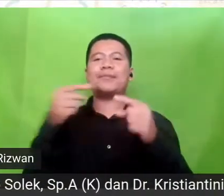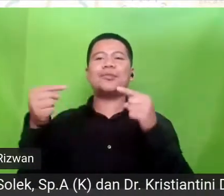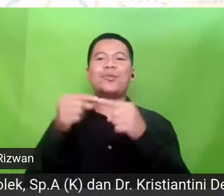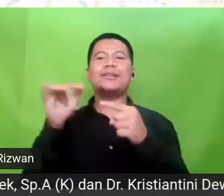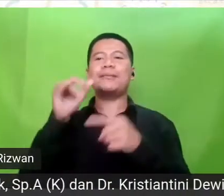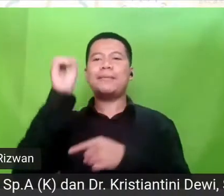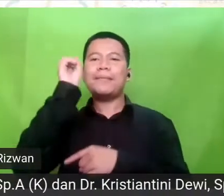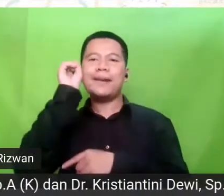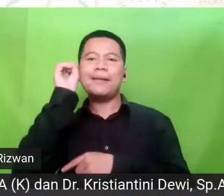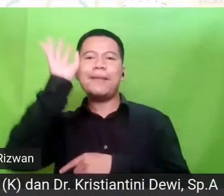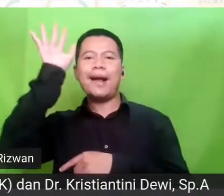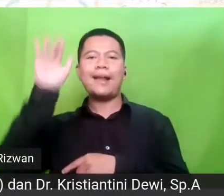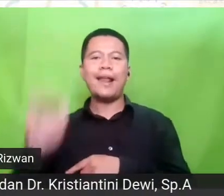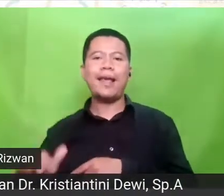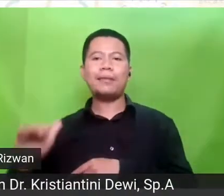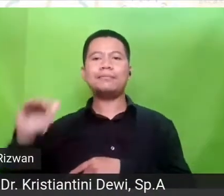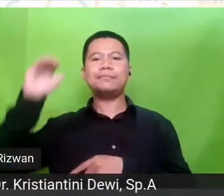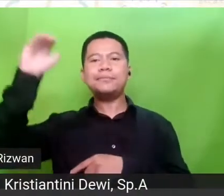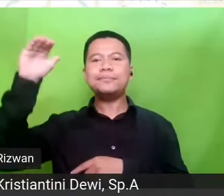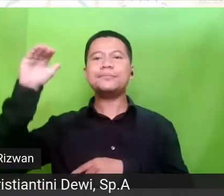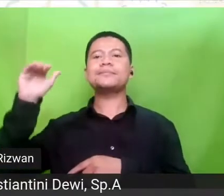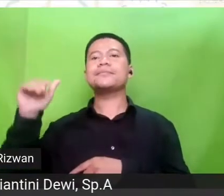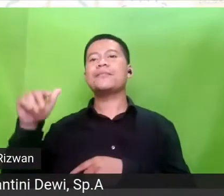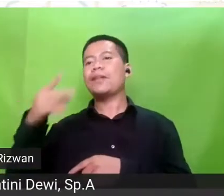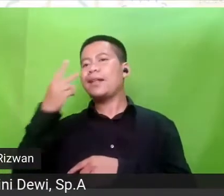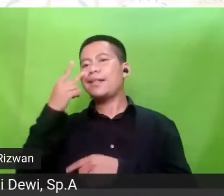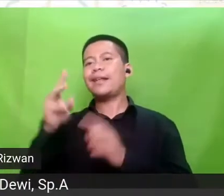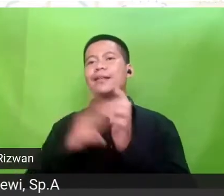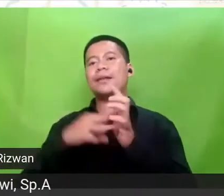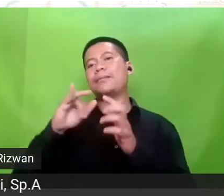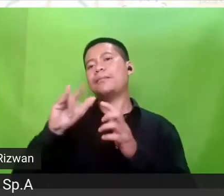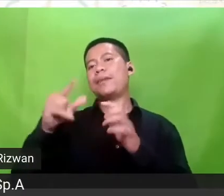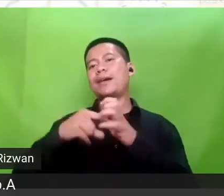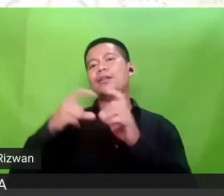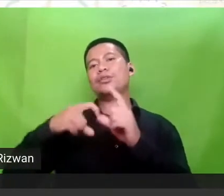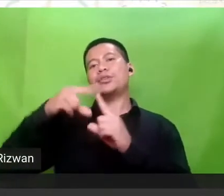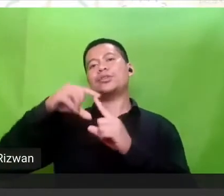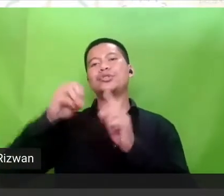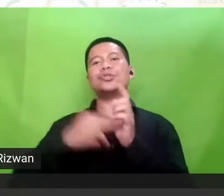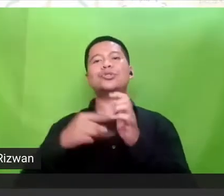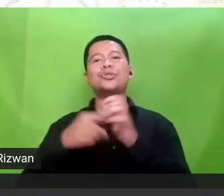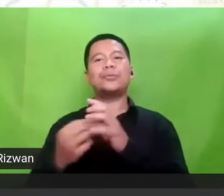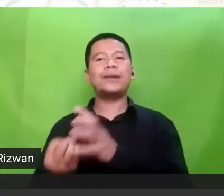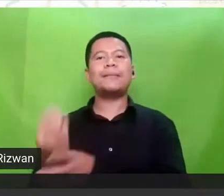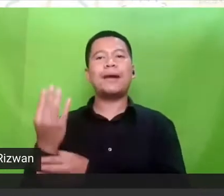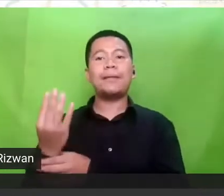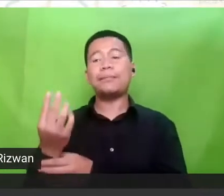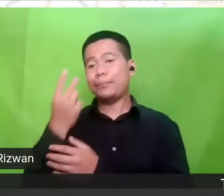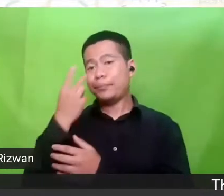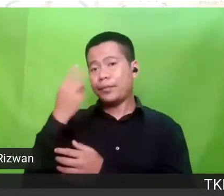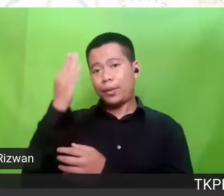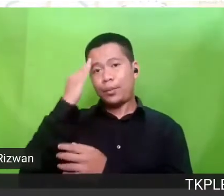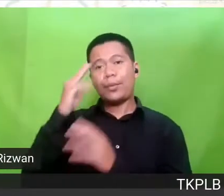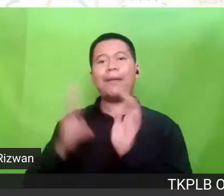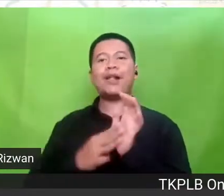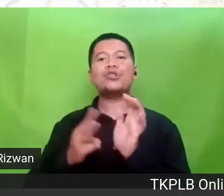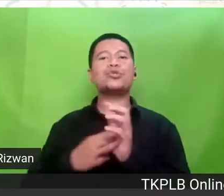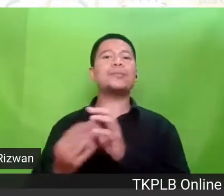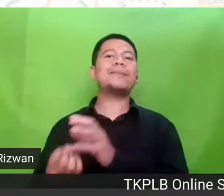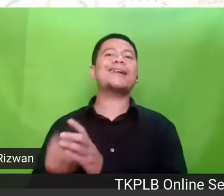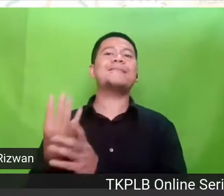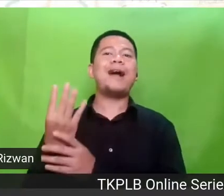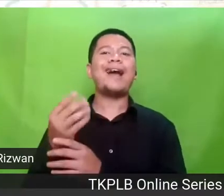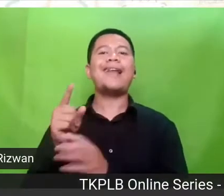anak dengan melihat milestone perkembangan. Nah kita tahu kalau milestone perkembangan, ada milestone